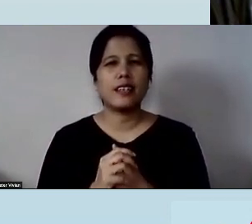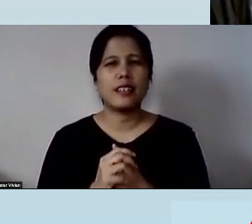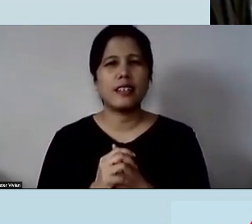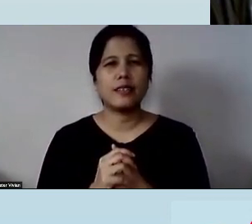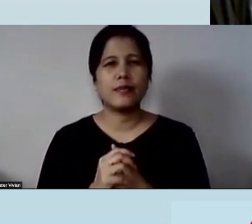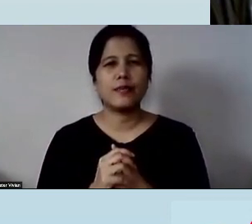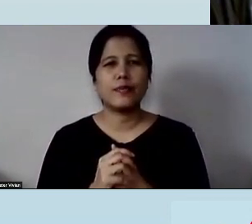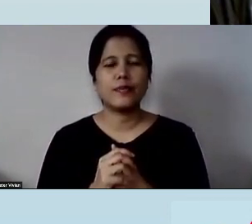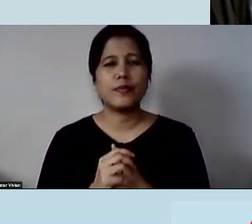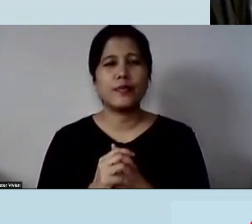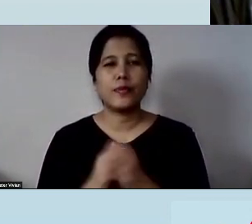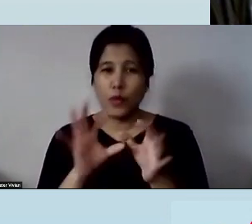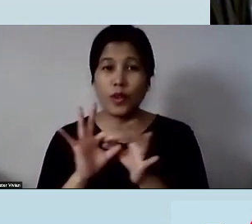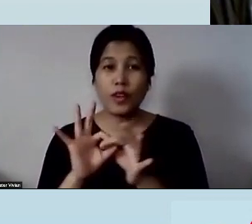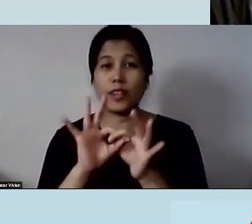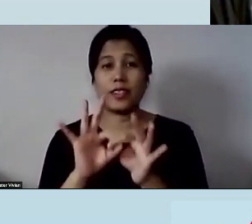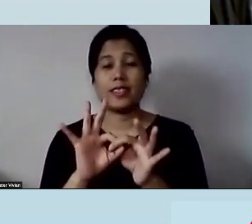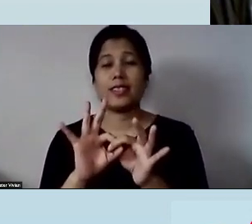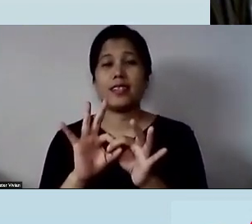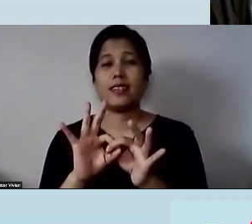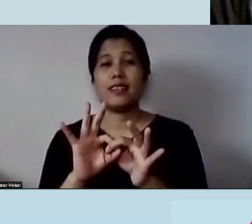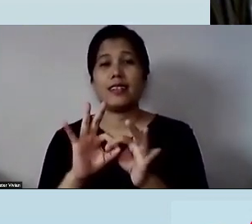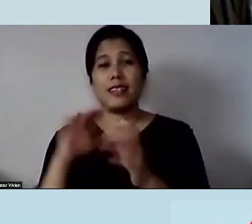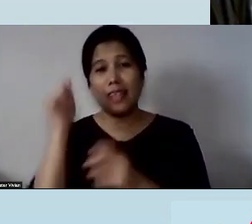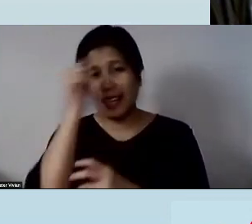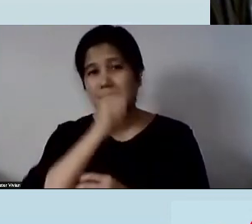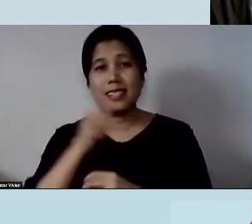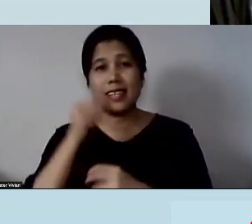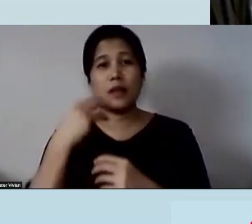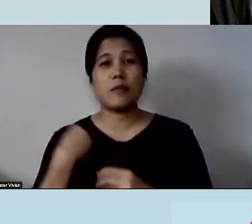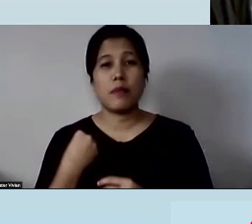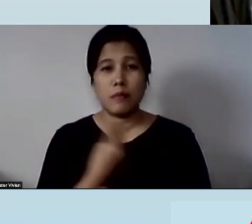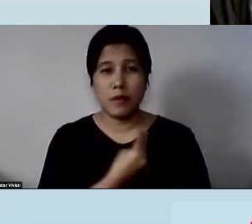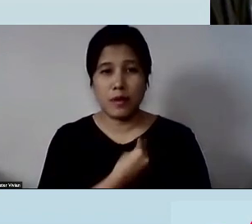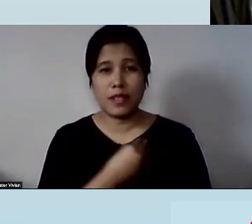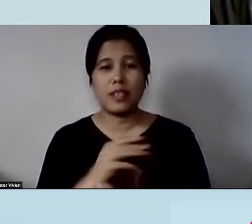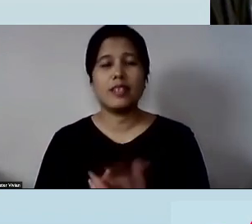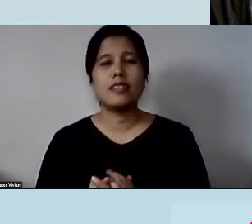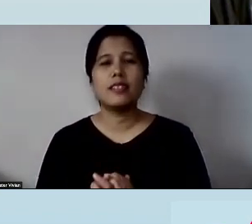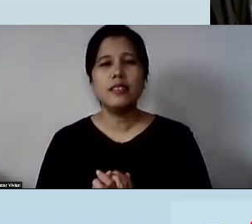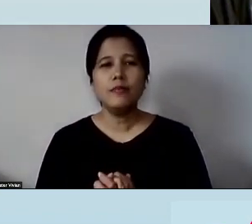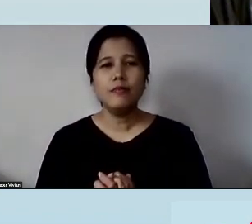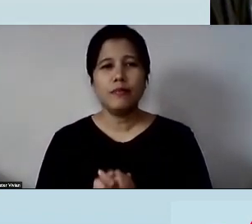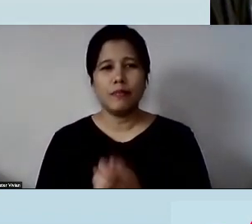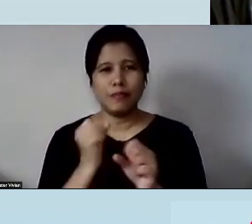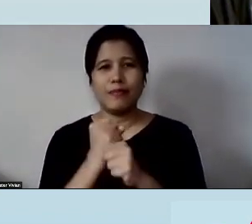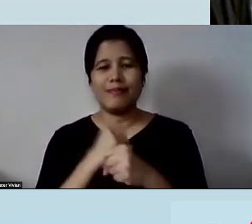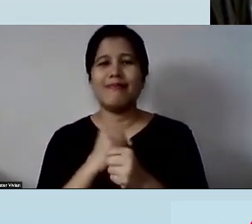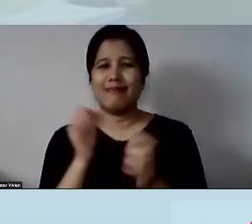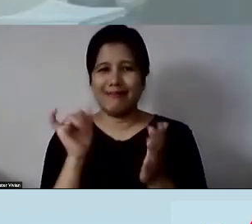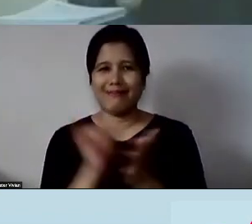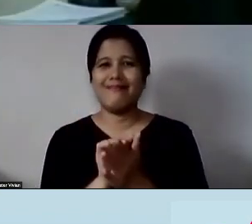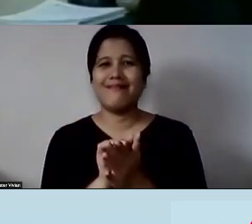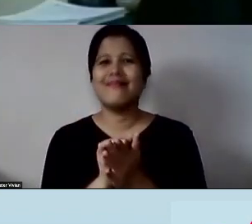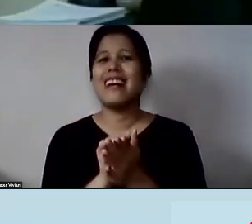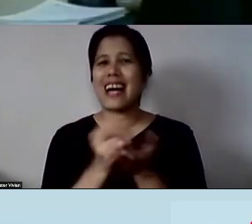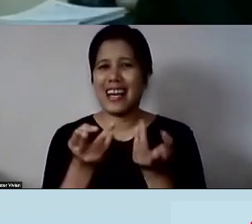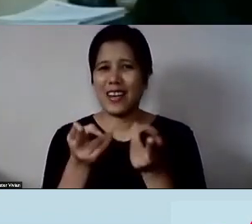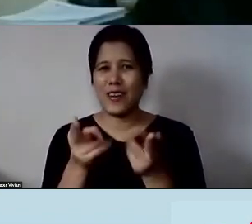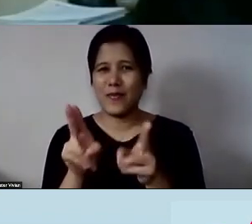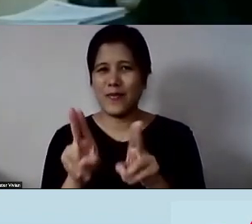If we coordinate with the ASEAN members, ASEAN member groups, then so yeah, let's make that happen, no, Sir Zaldi. Okay?